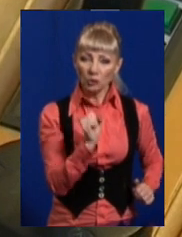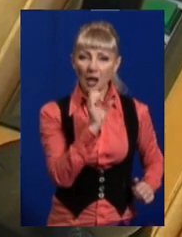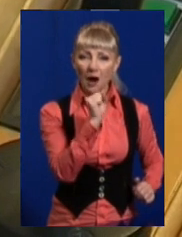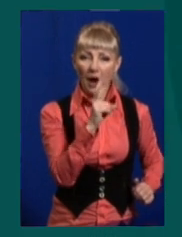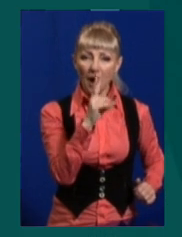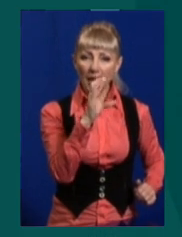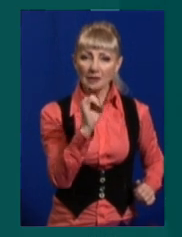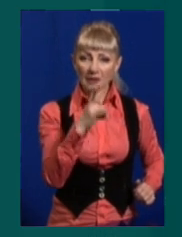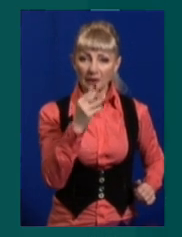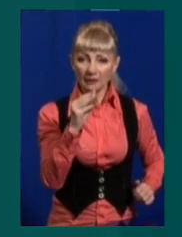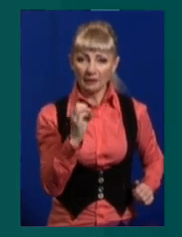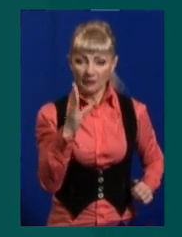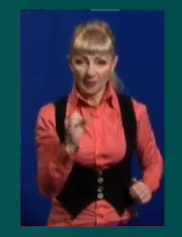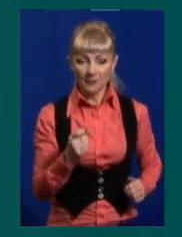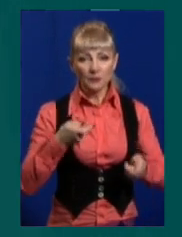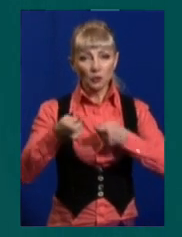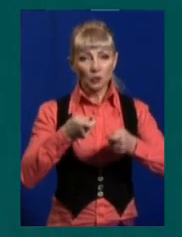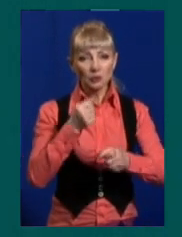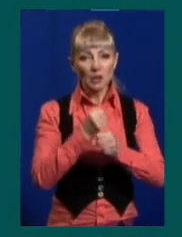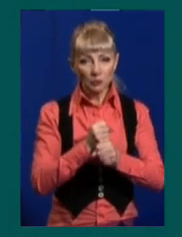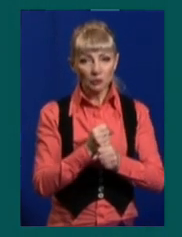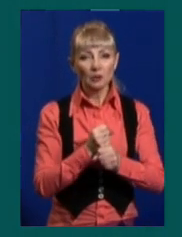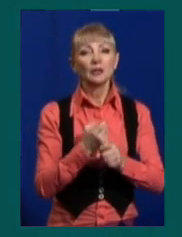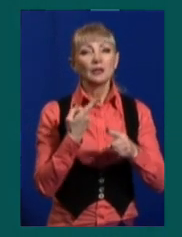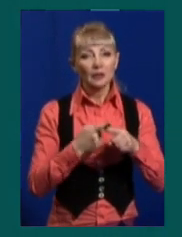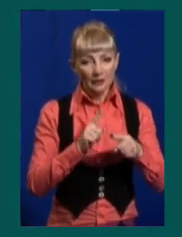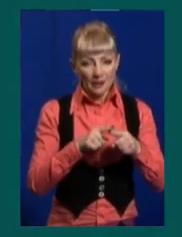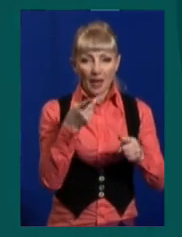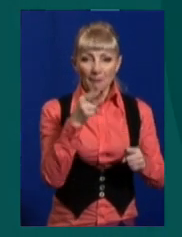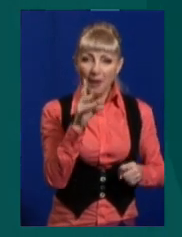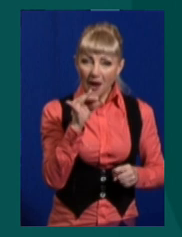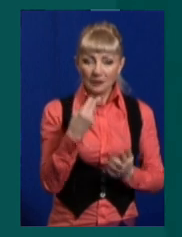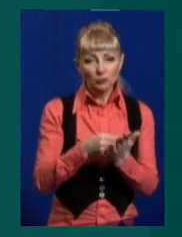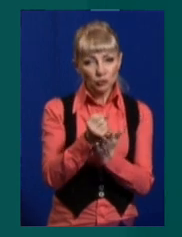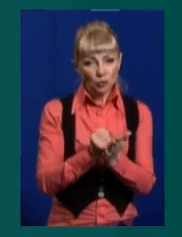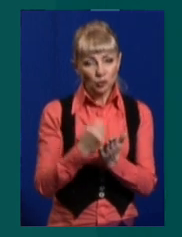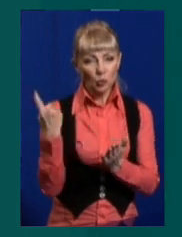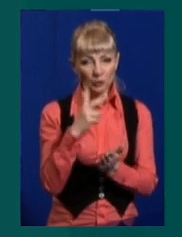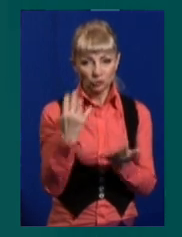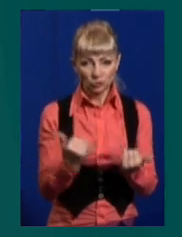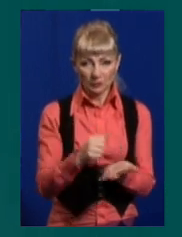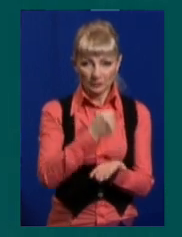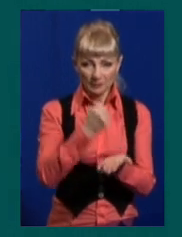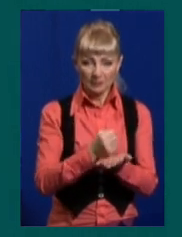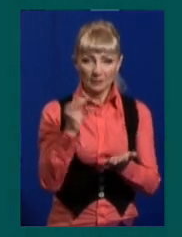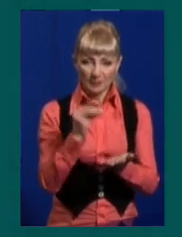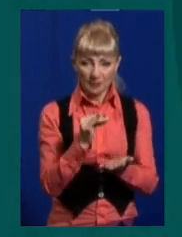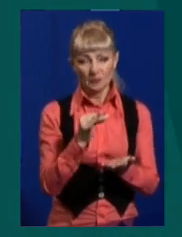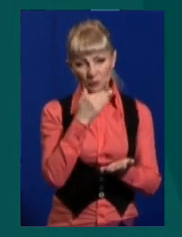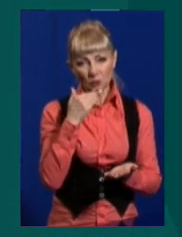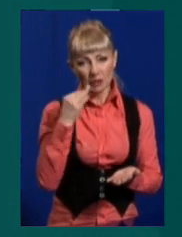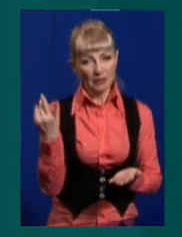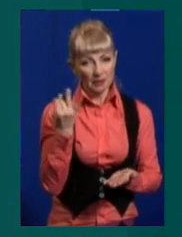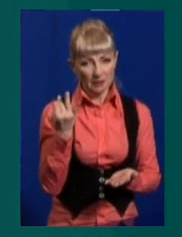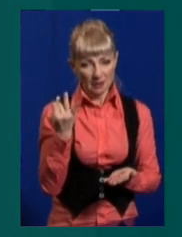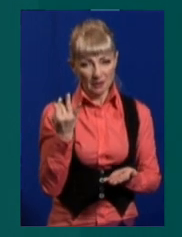у відповідь. Влада працює батагом і пряником. Пряник – бюджет області, який зараз приймається, там у багатьох є інтереси. Як